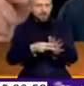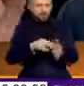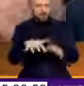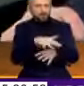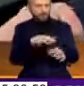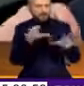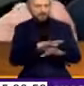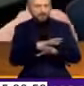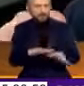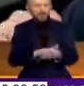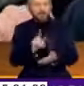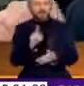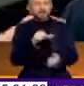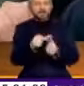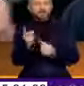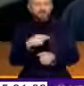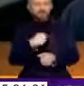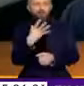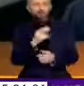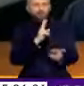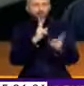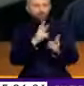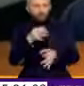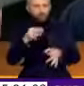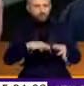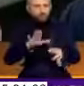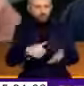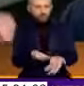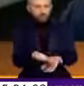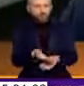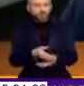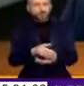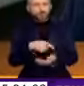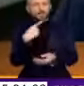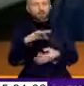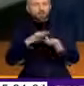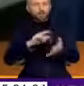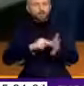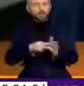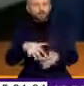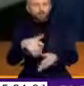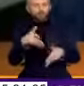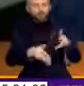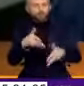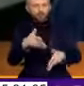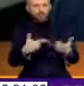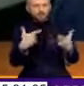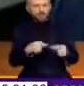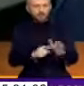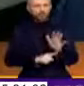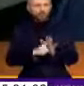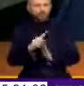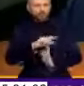незаконний. Але, крім того, я ще позиваюся в суди потім. Йдеться про детальний план оболоні, де вступило